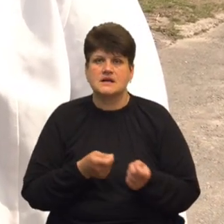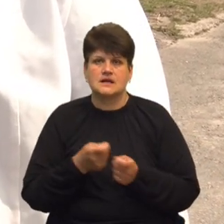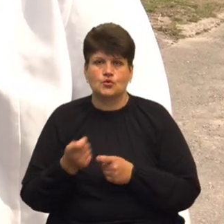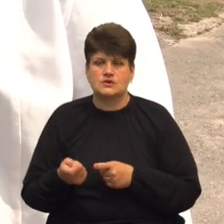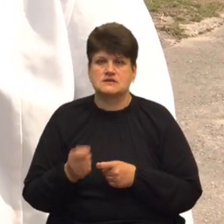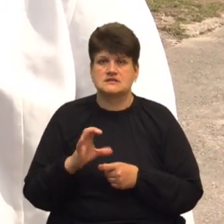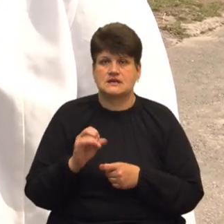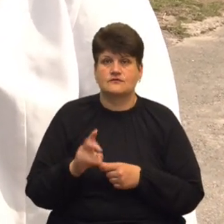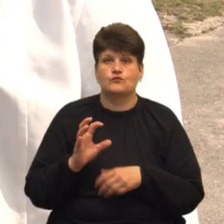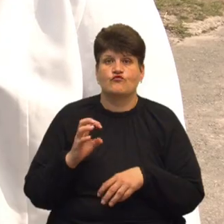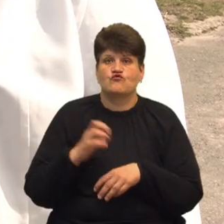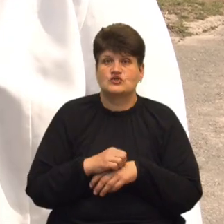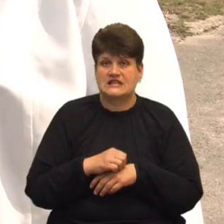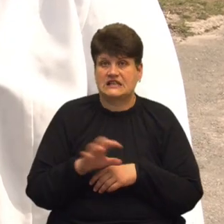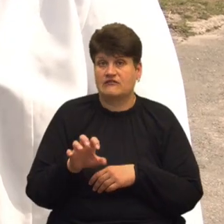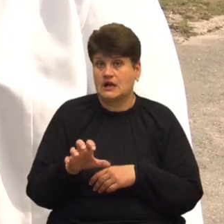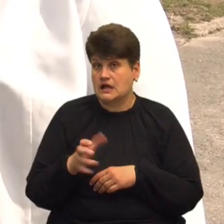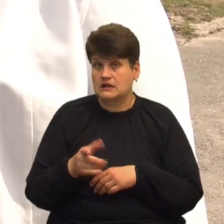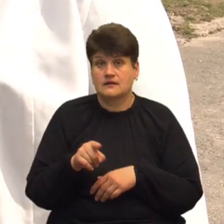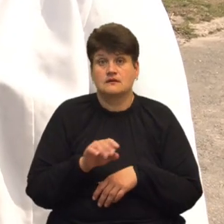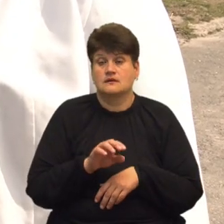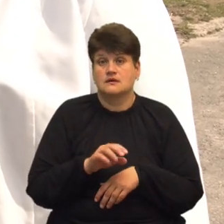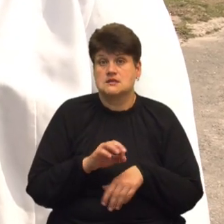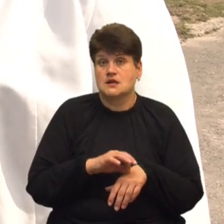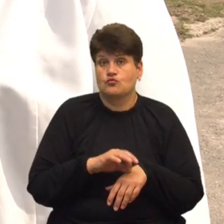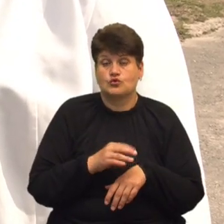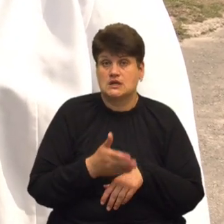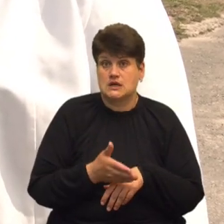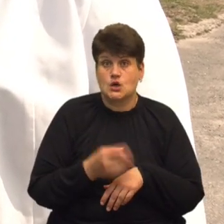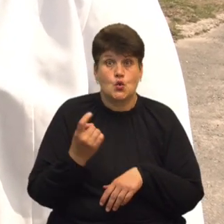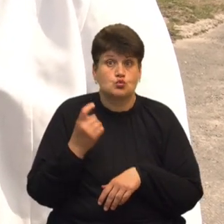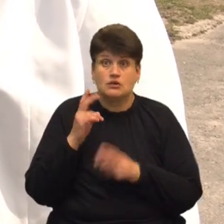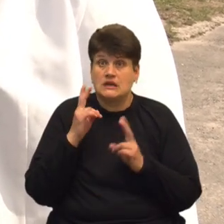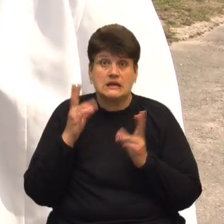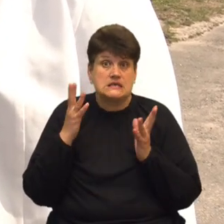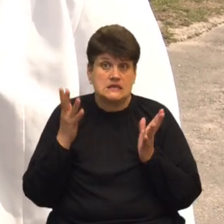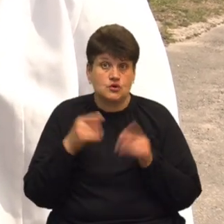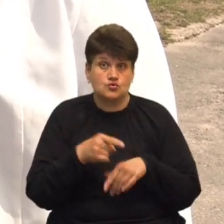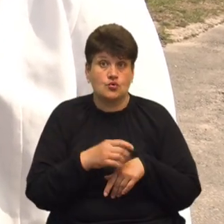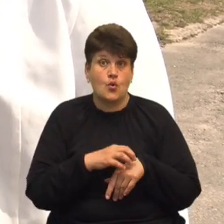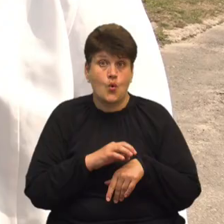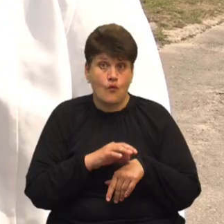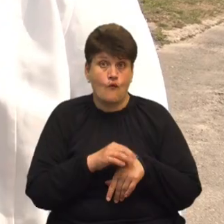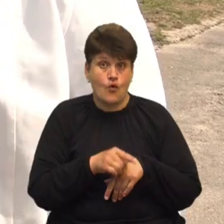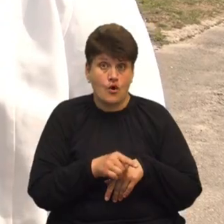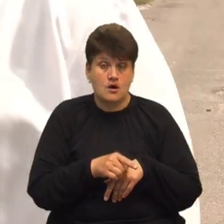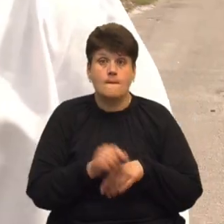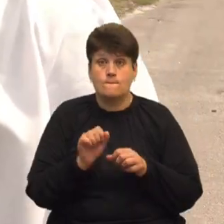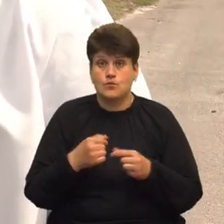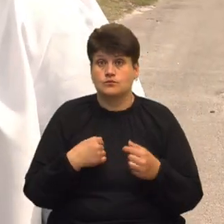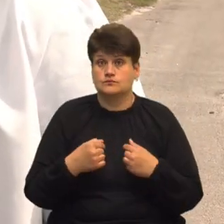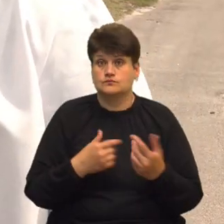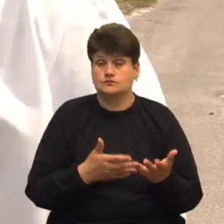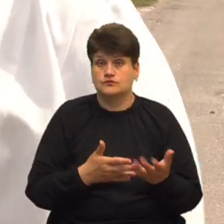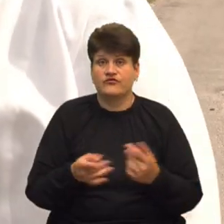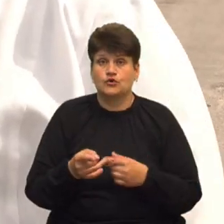можуть покусати тваринку, тварина може захворіти, і господар, навіть не знаючи, що вона хвора, може теж бути пострадавшою. В